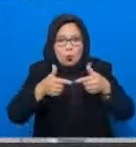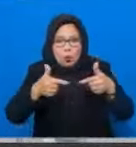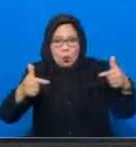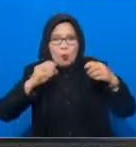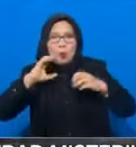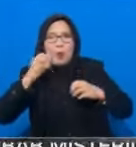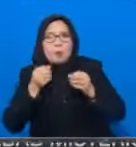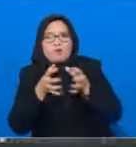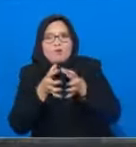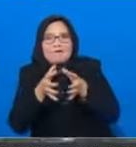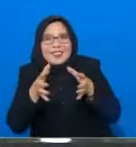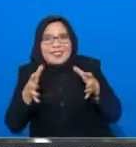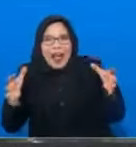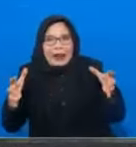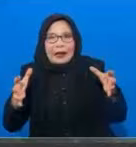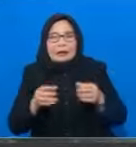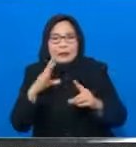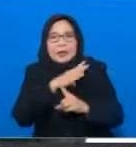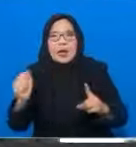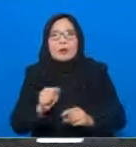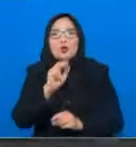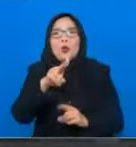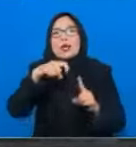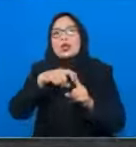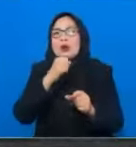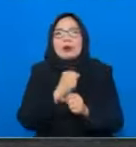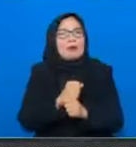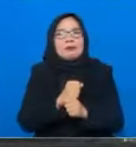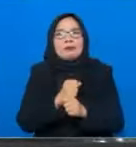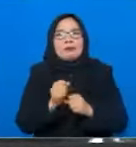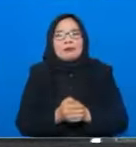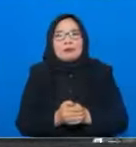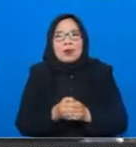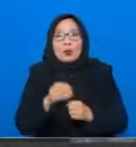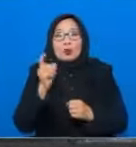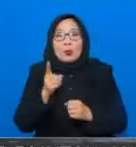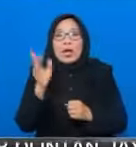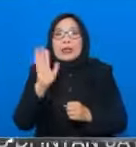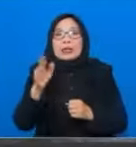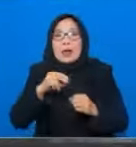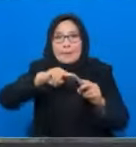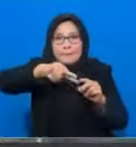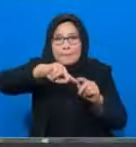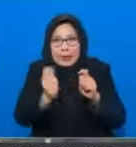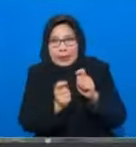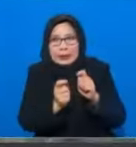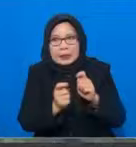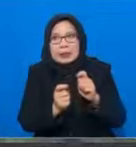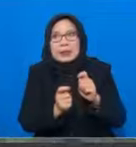cukup fantastis, yakni bisa mencapai 2 kg. Maka agar dahan tidak patah, Agus memasang tali